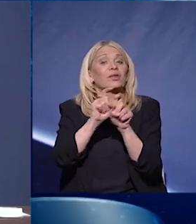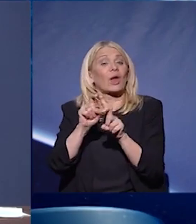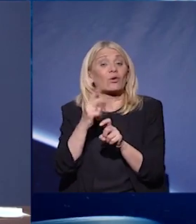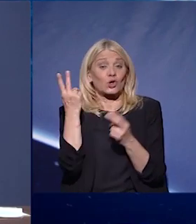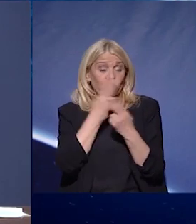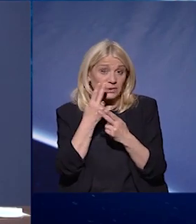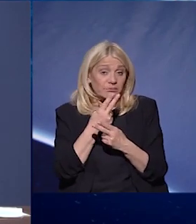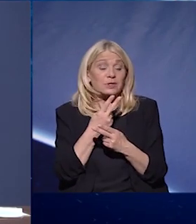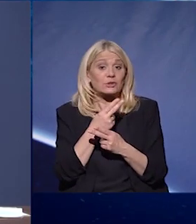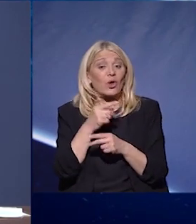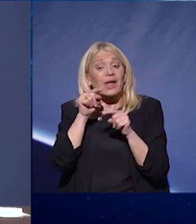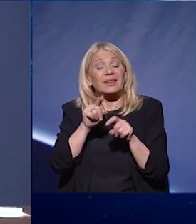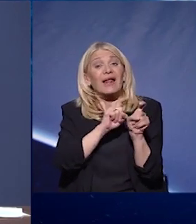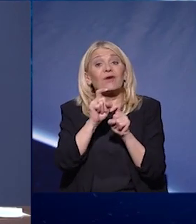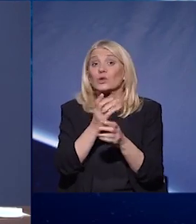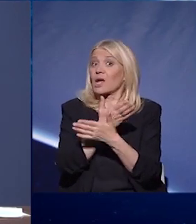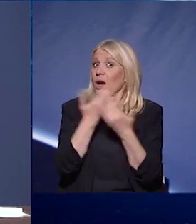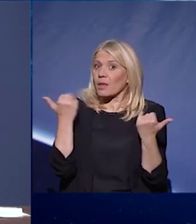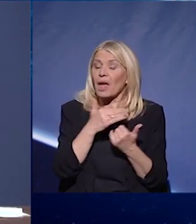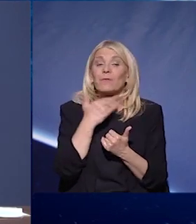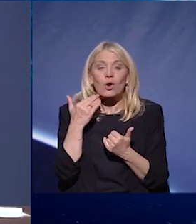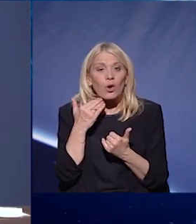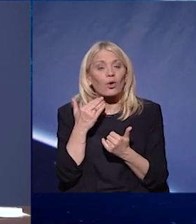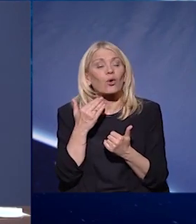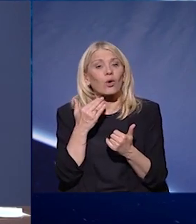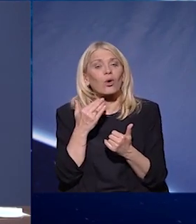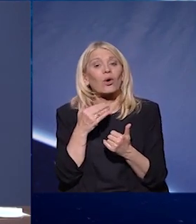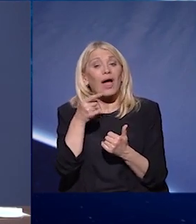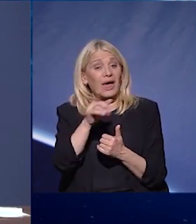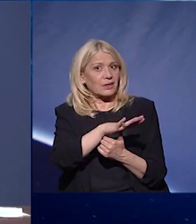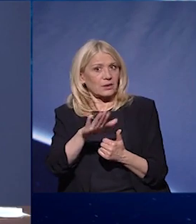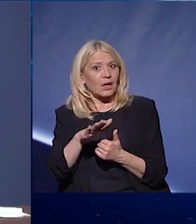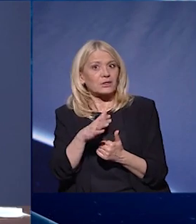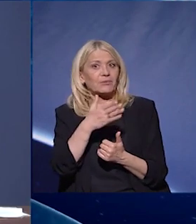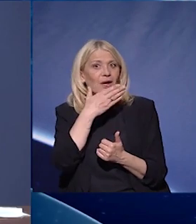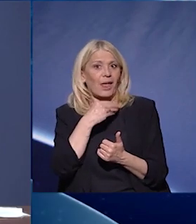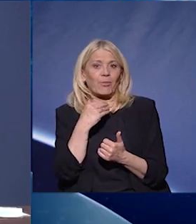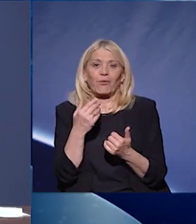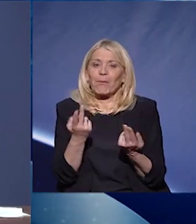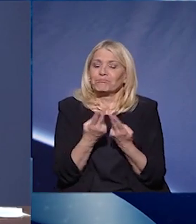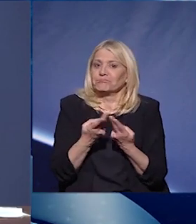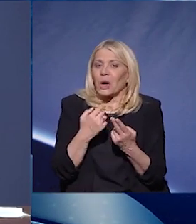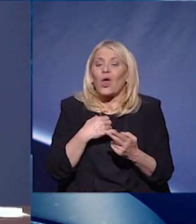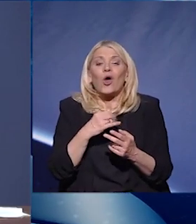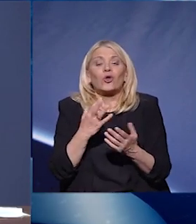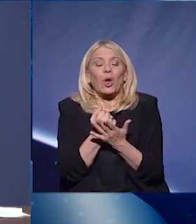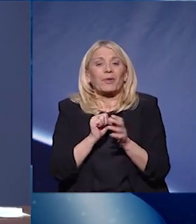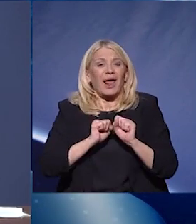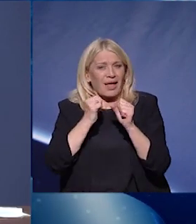epidemiološkom smislu, jer tada virusa nema mnogo, a ta deca bi se lepo fino malo prokužila.